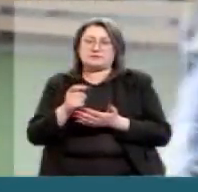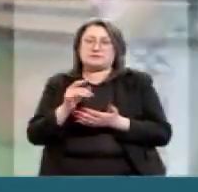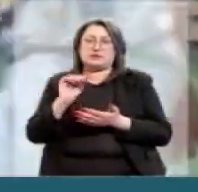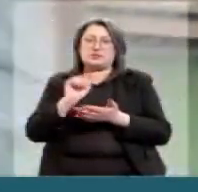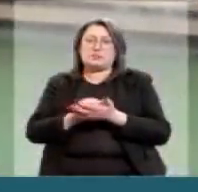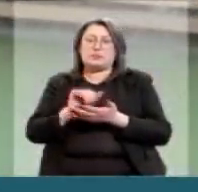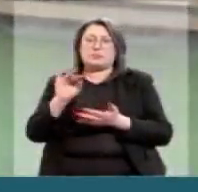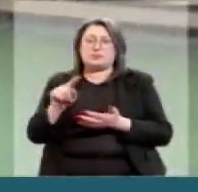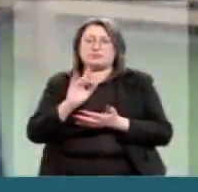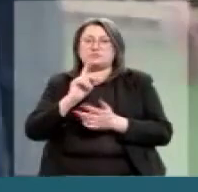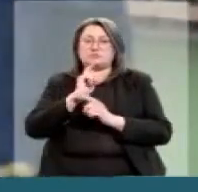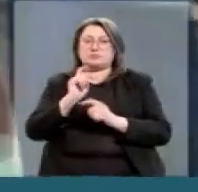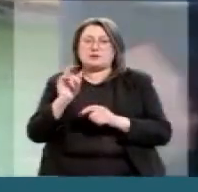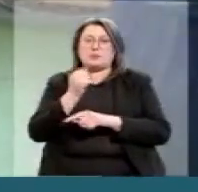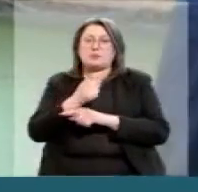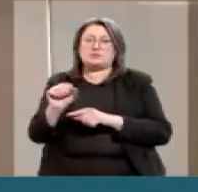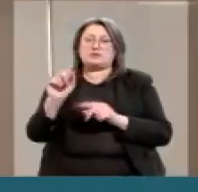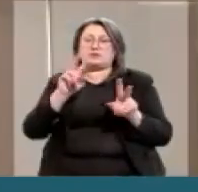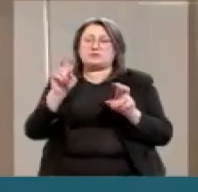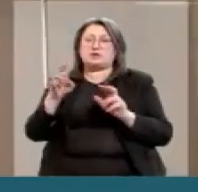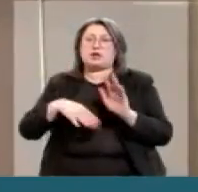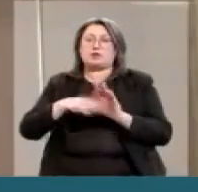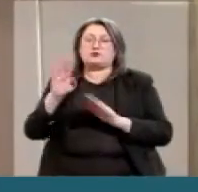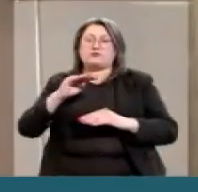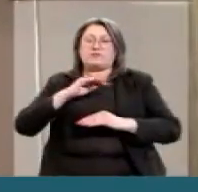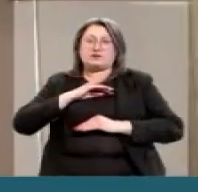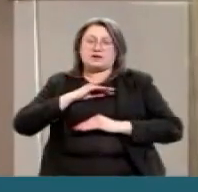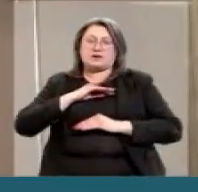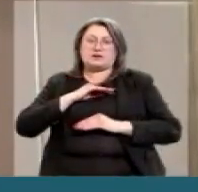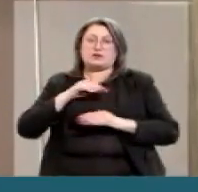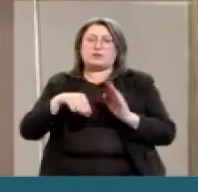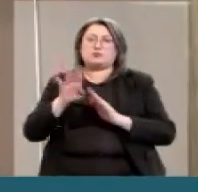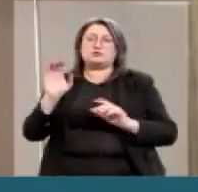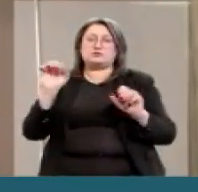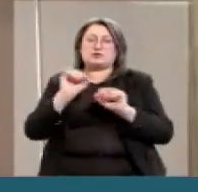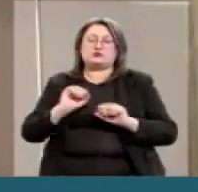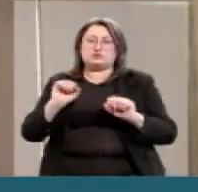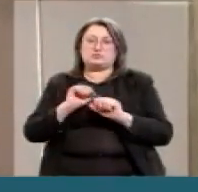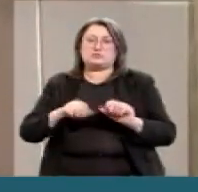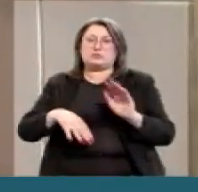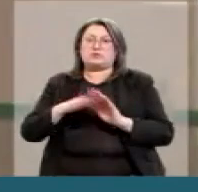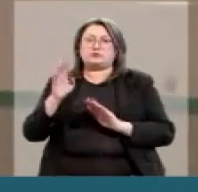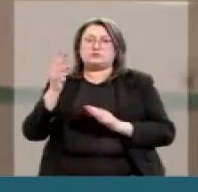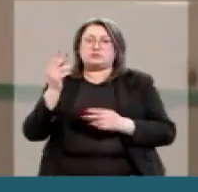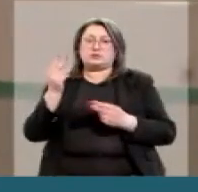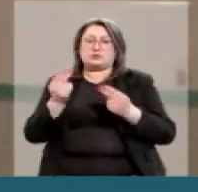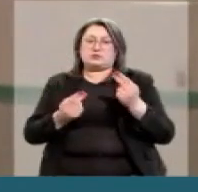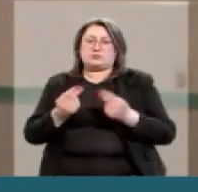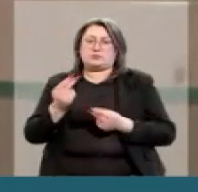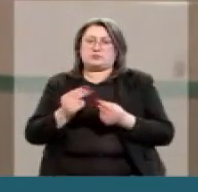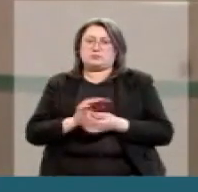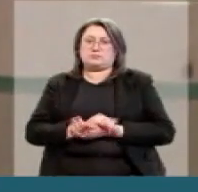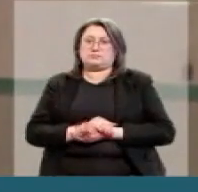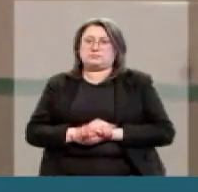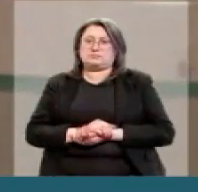спорт түрлерінен үздік қақпашы, үздік қорғаушы, үздік ойыншы, үздік жетекші және тағы басқа номинация иелеріне дипломдар мен